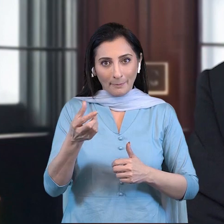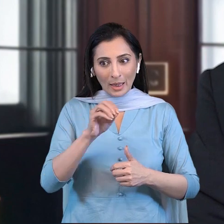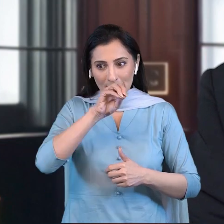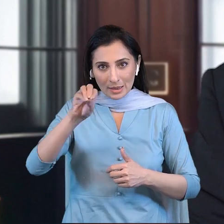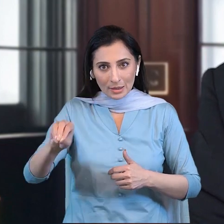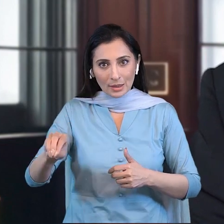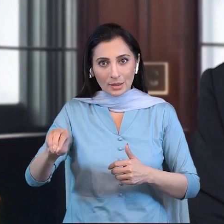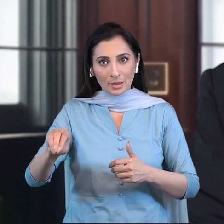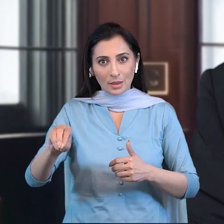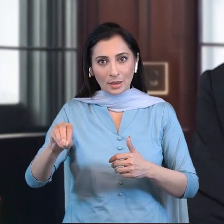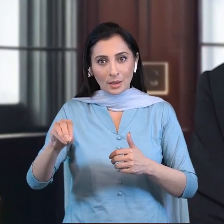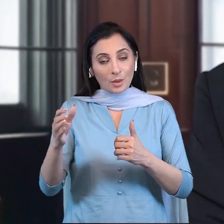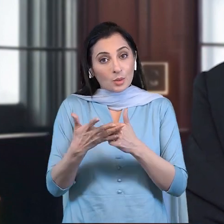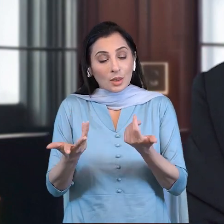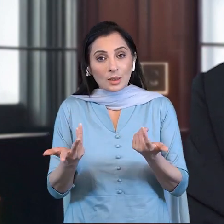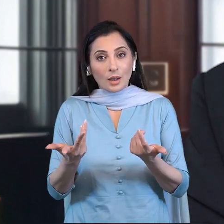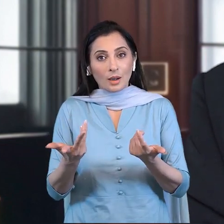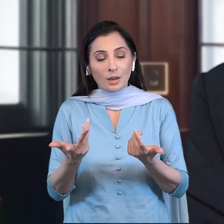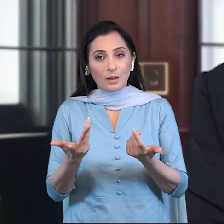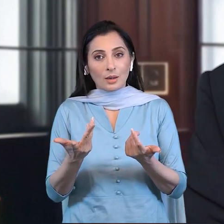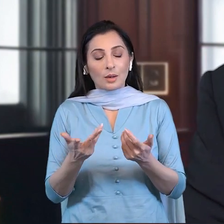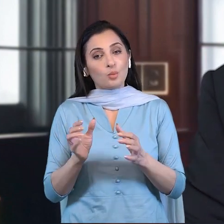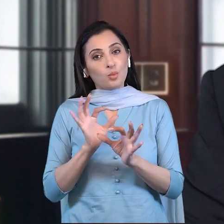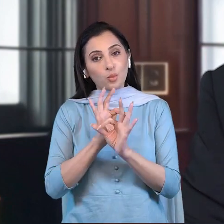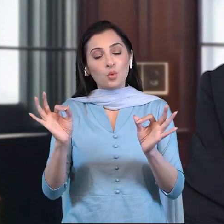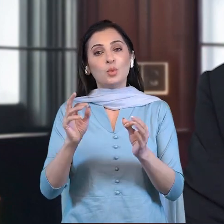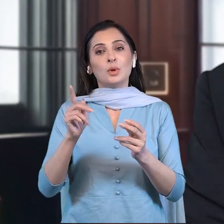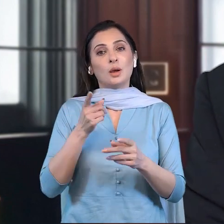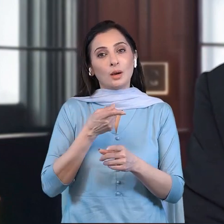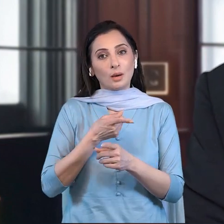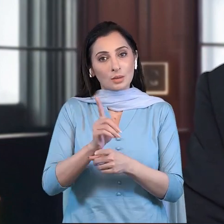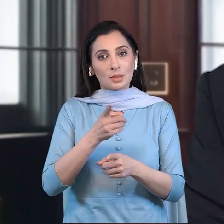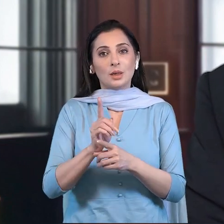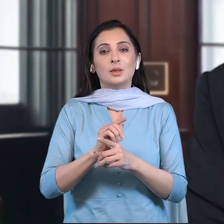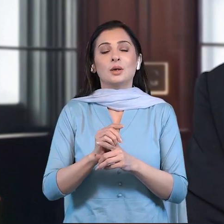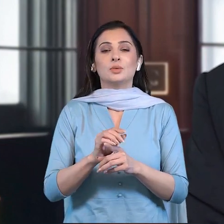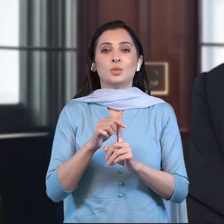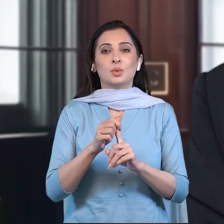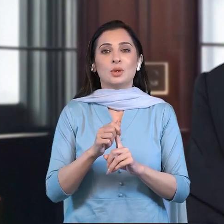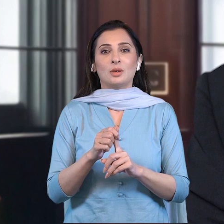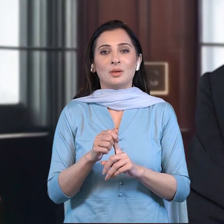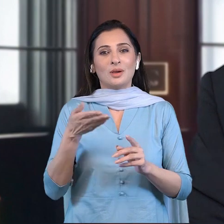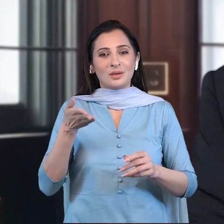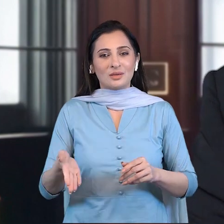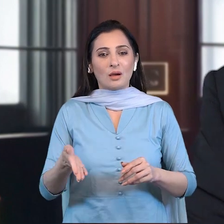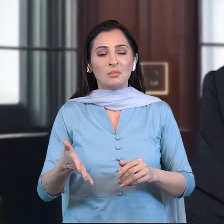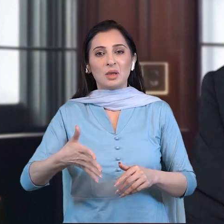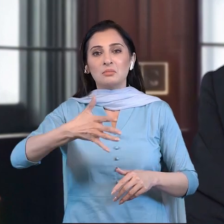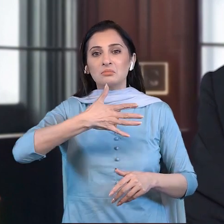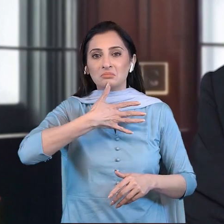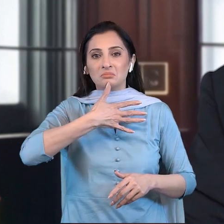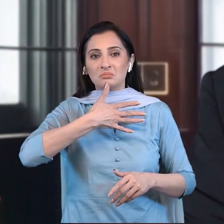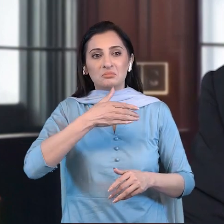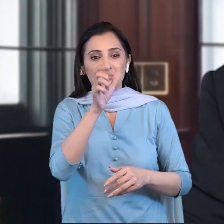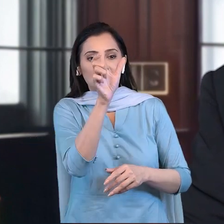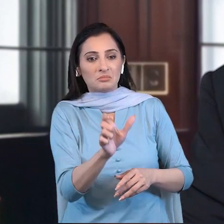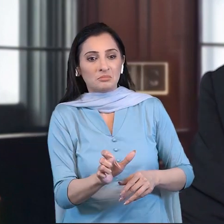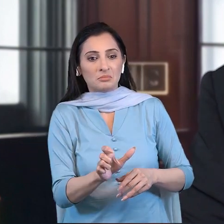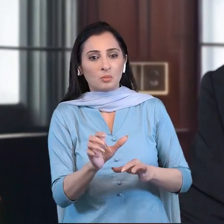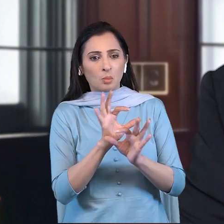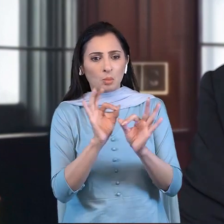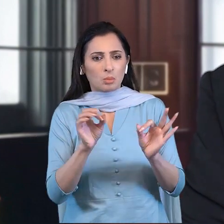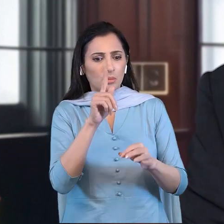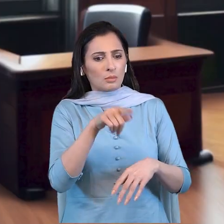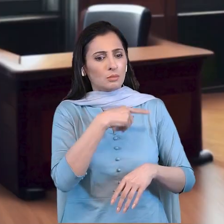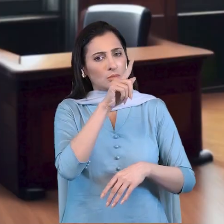نکاح نامہ ہے وہ ایک سول کانٹریکٹ ہے۔ جب ایک سول کانٹریکٹ میں ہم ڈالتے ہیں کہ جناب علی کہ